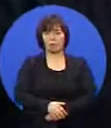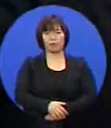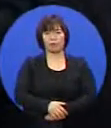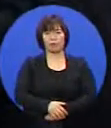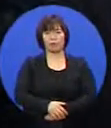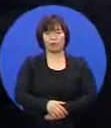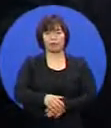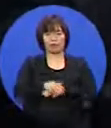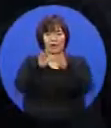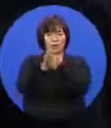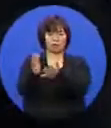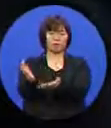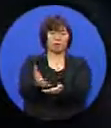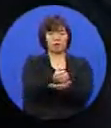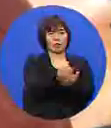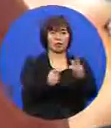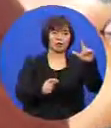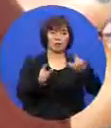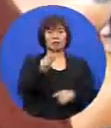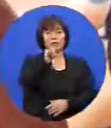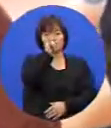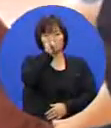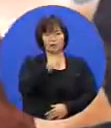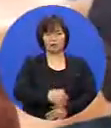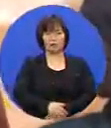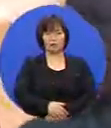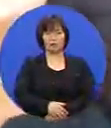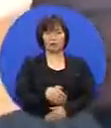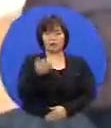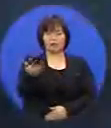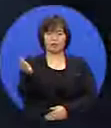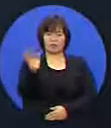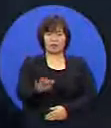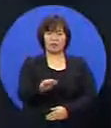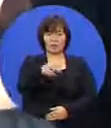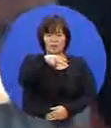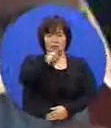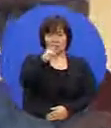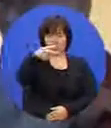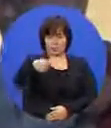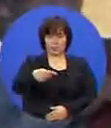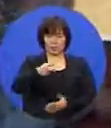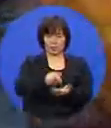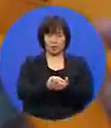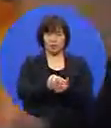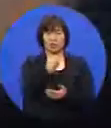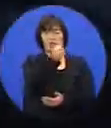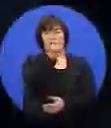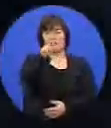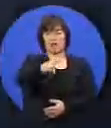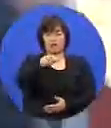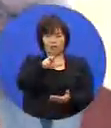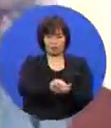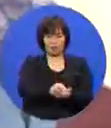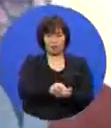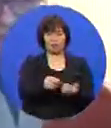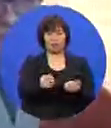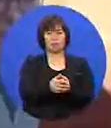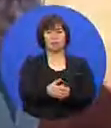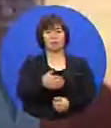전부 가져가고 있는 이런 실정입니다. 그런데 사드 문제, 핵 문제로 인해서